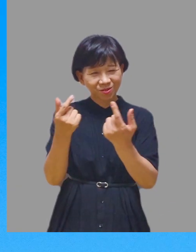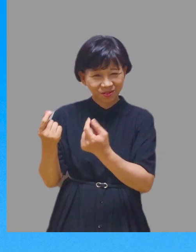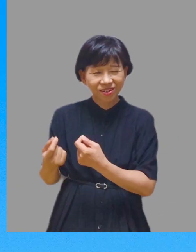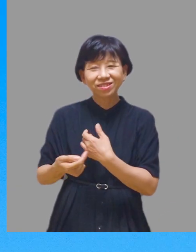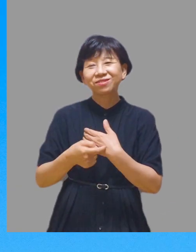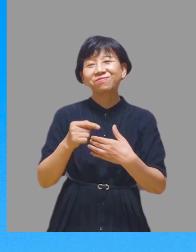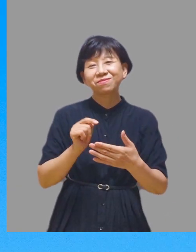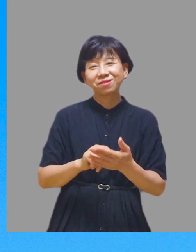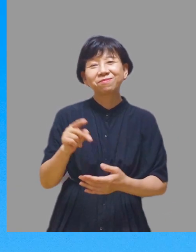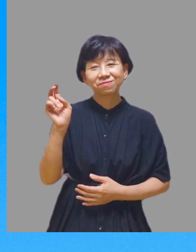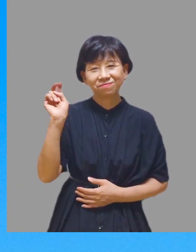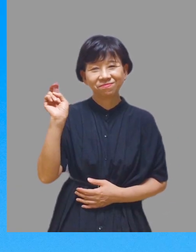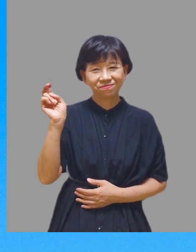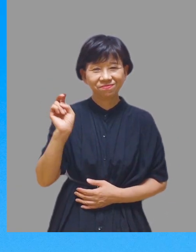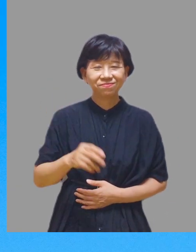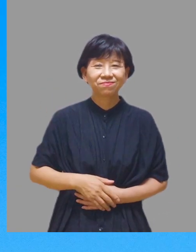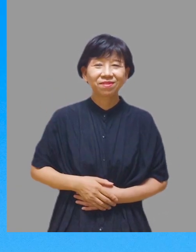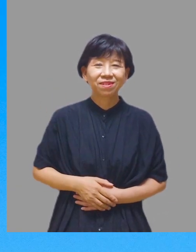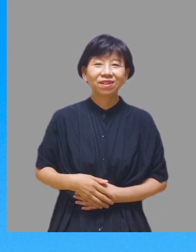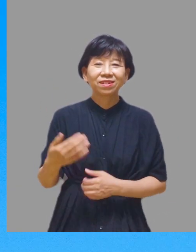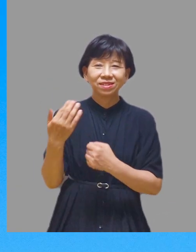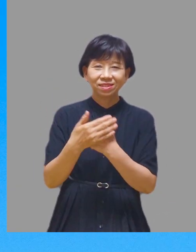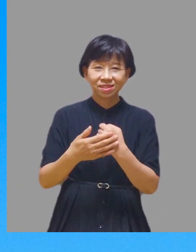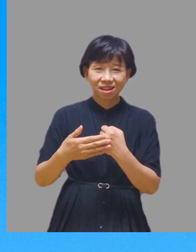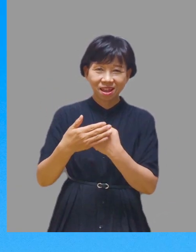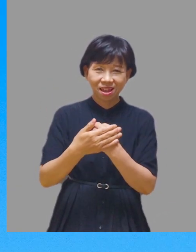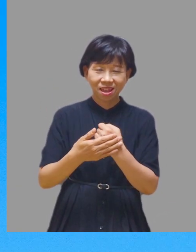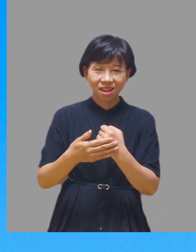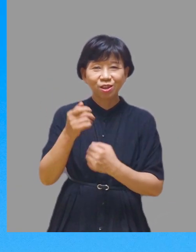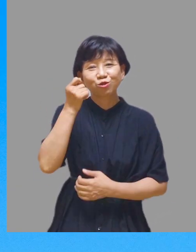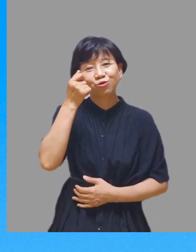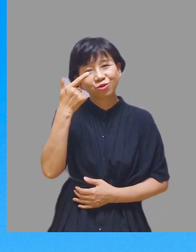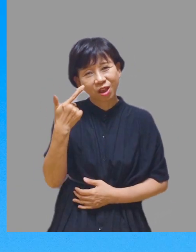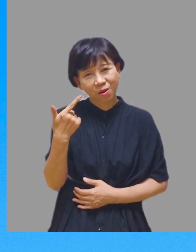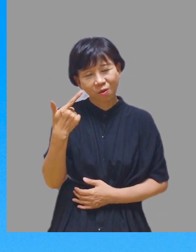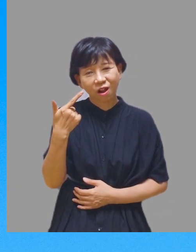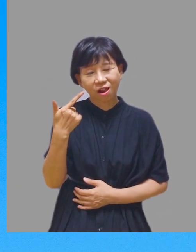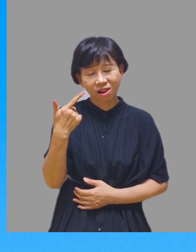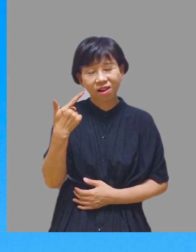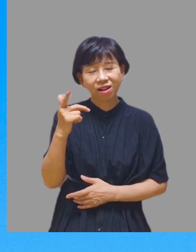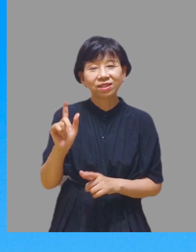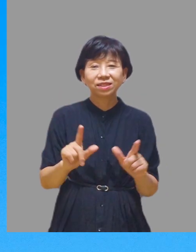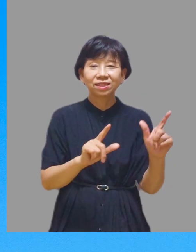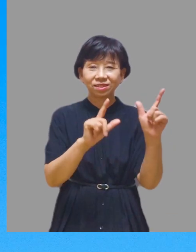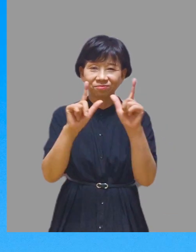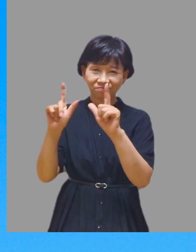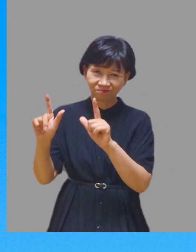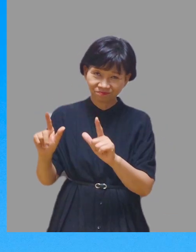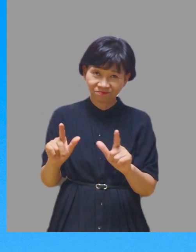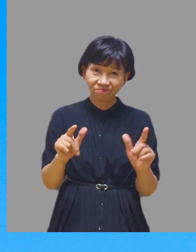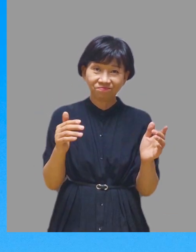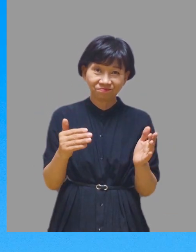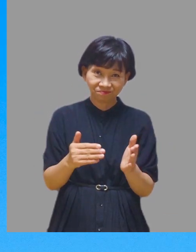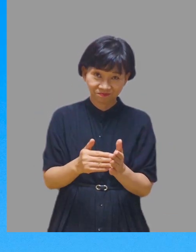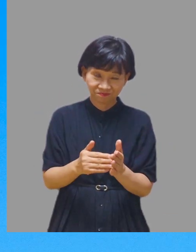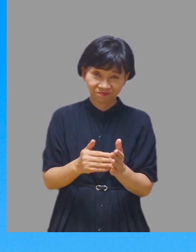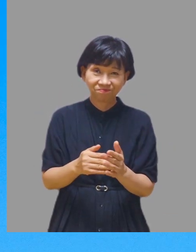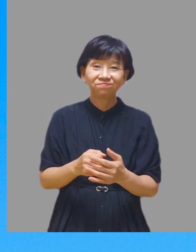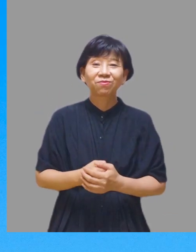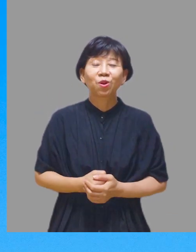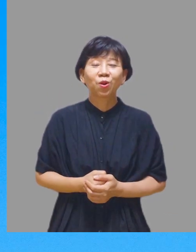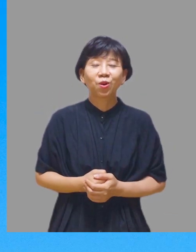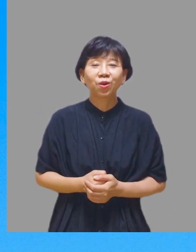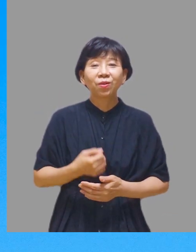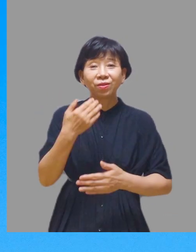마음이실 텐데 그 은혜를 6달을 은혜로 보내고 또 남은 6달을